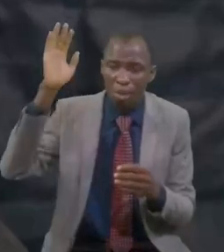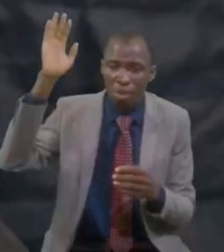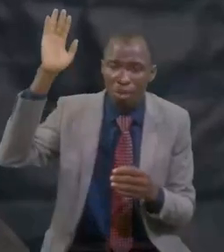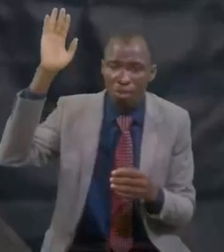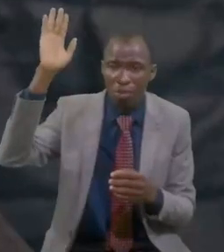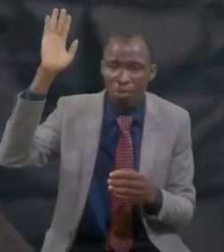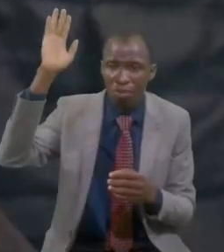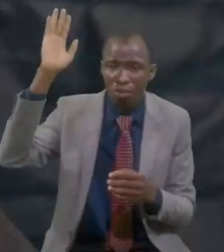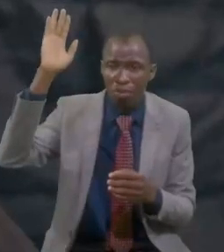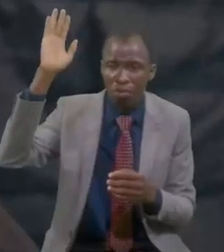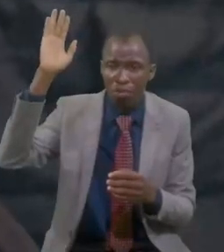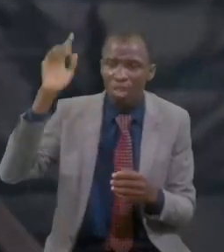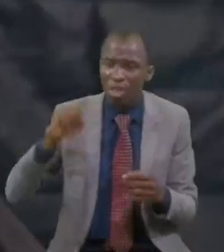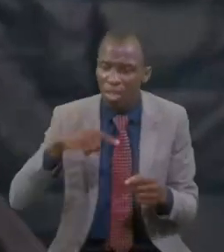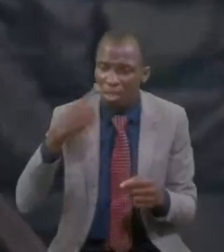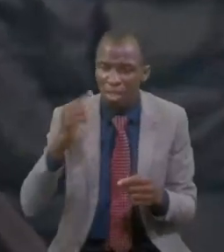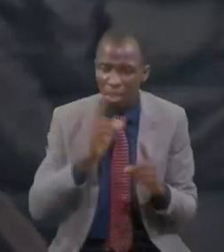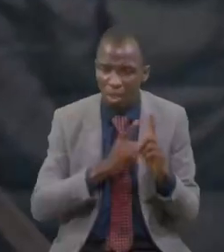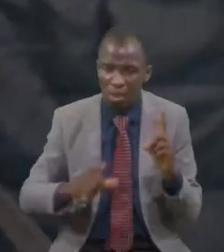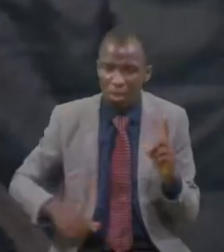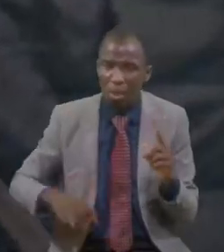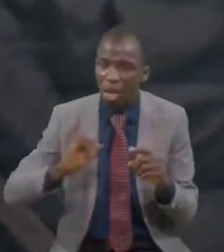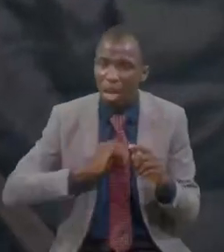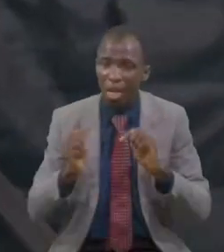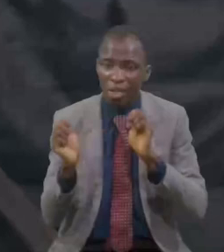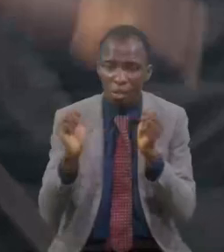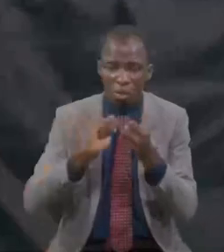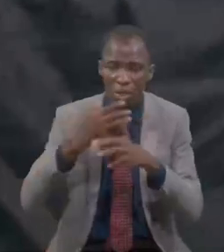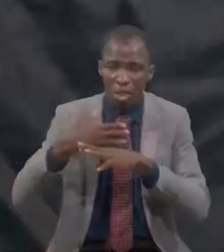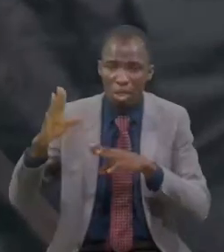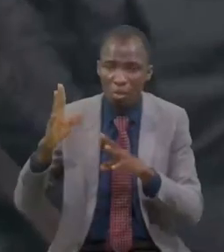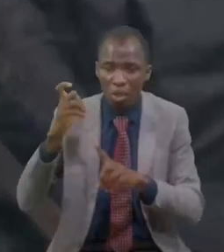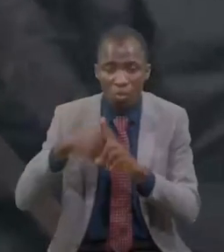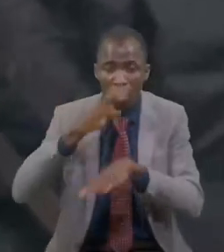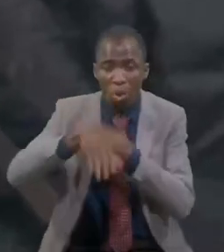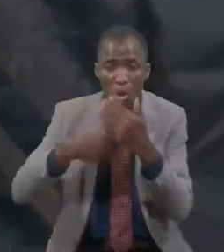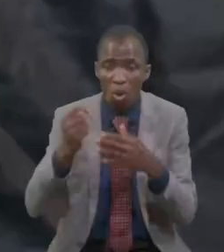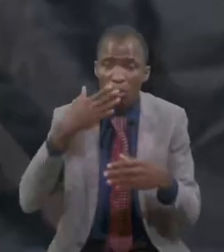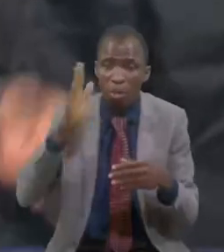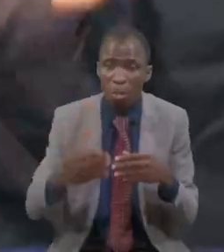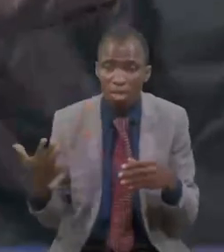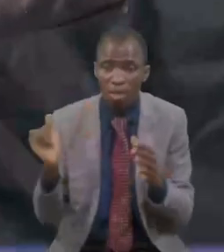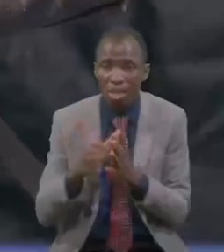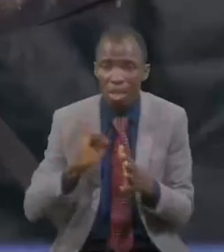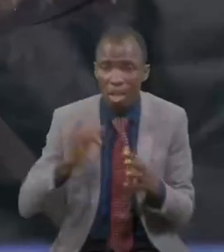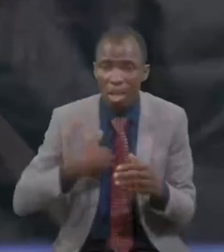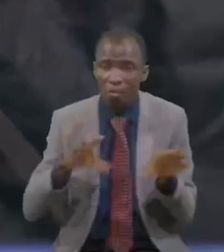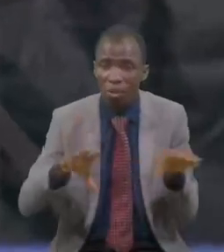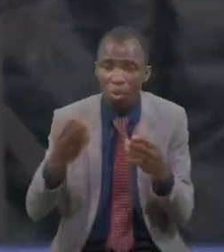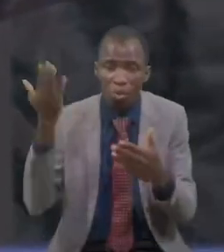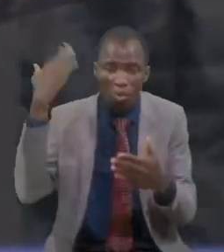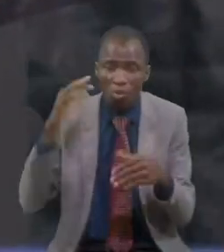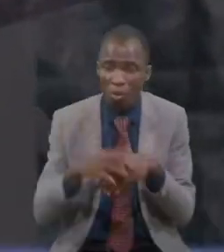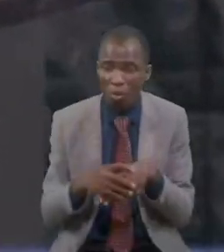main d seigneur je me détourne de toutes les mauvaises choses que j'avais faites je